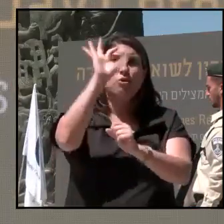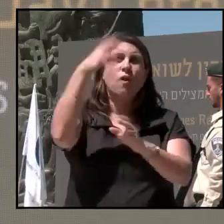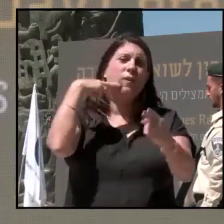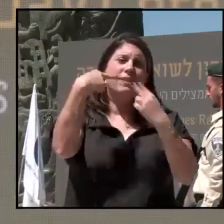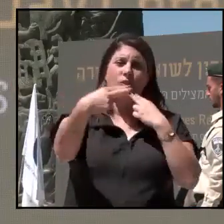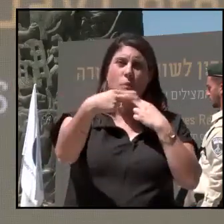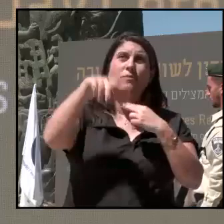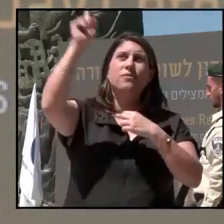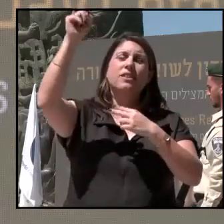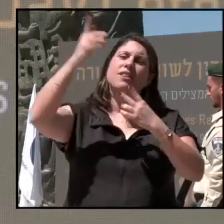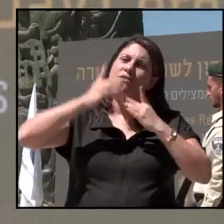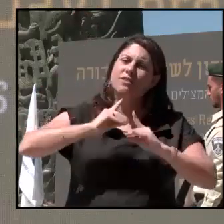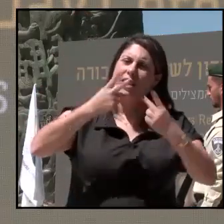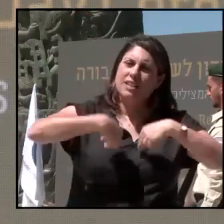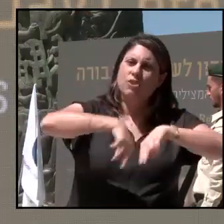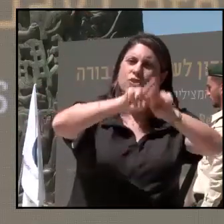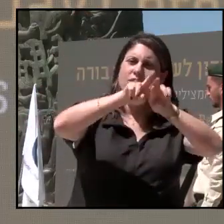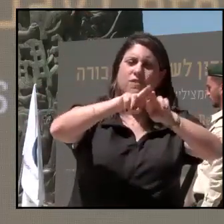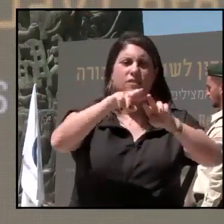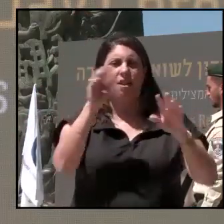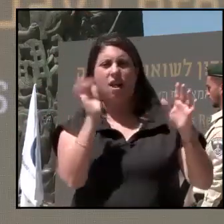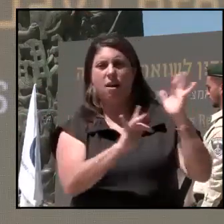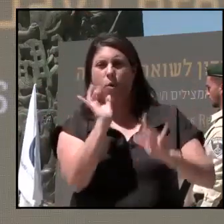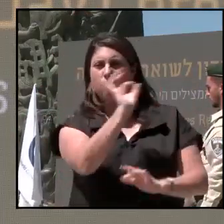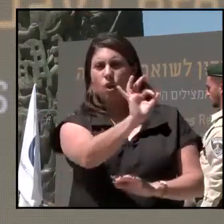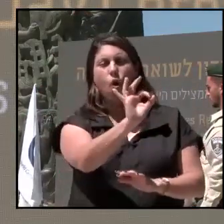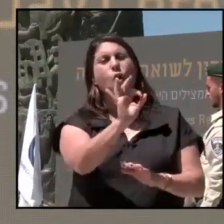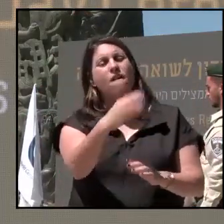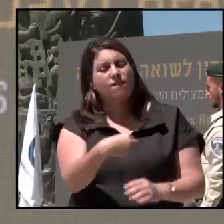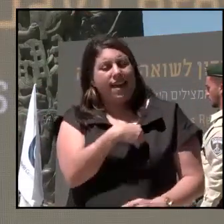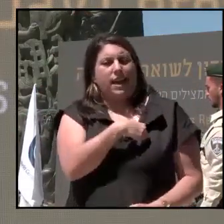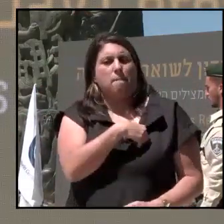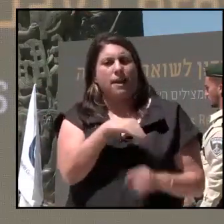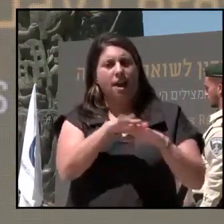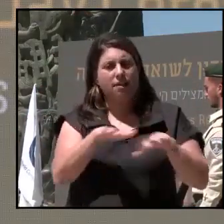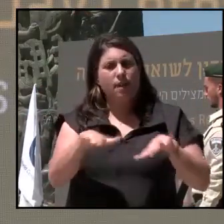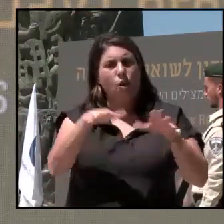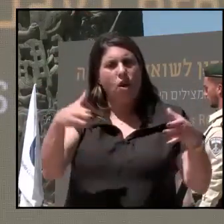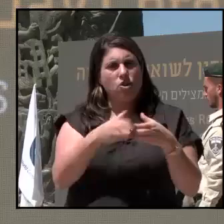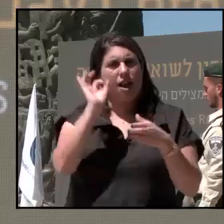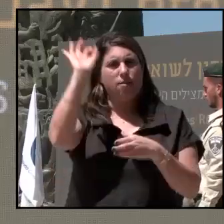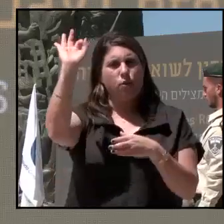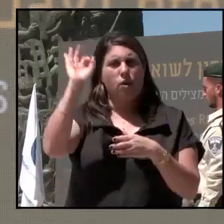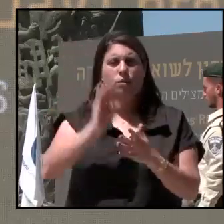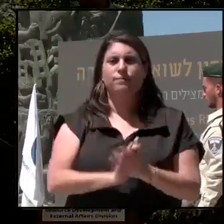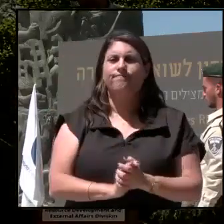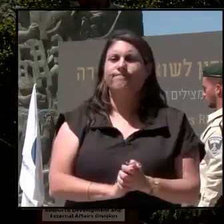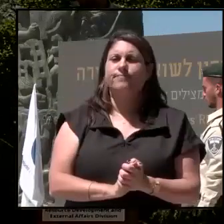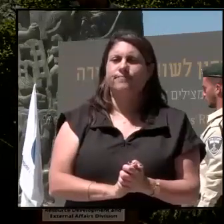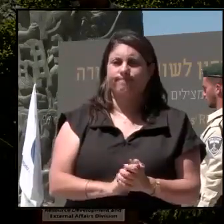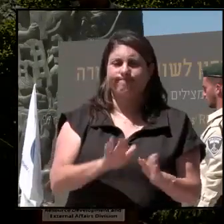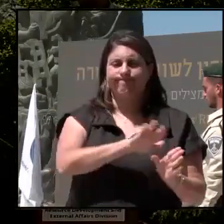ונקם ישיב לצריו, וכיפר אדמתו עמו. שמר יציג את